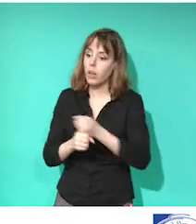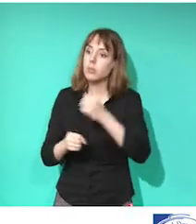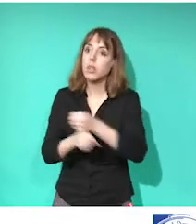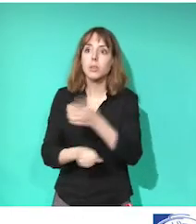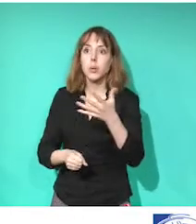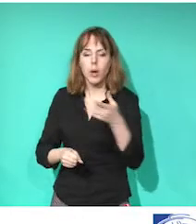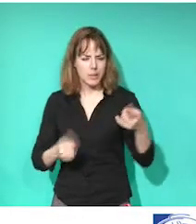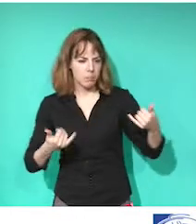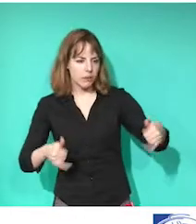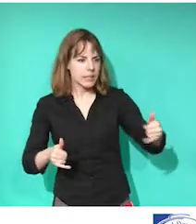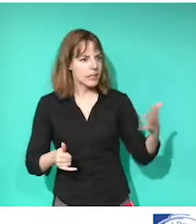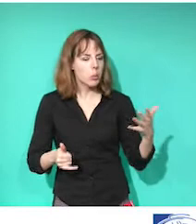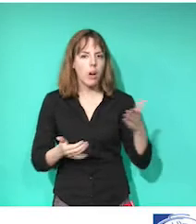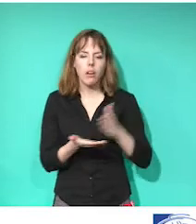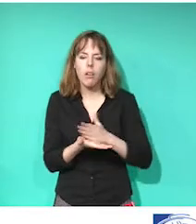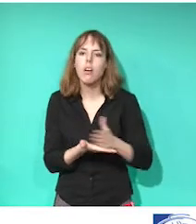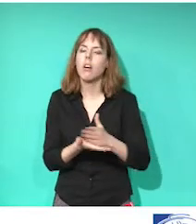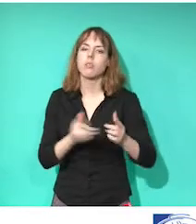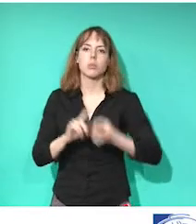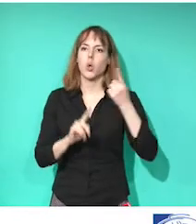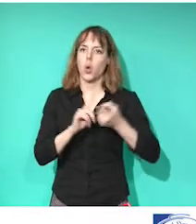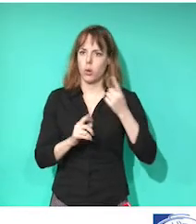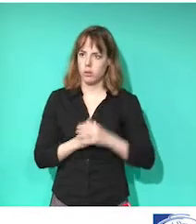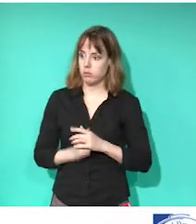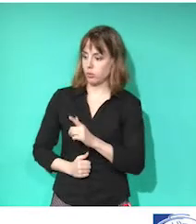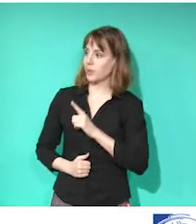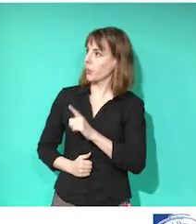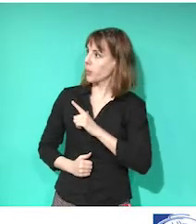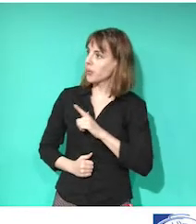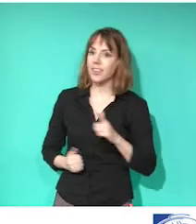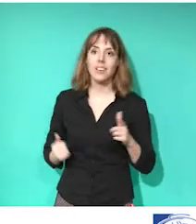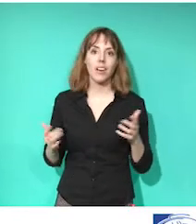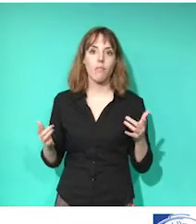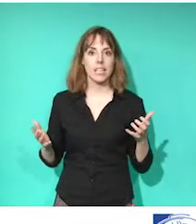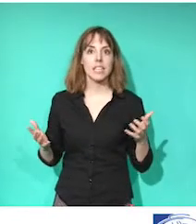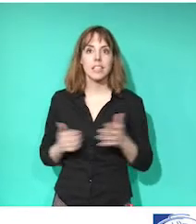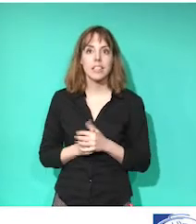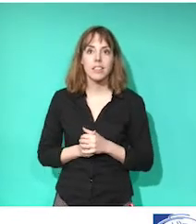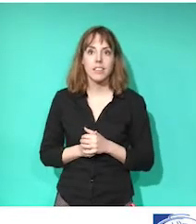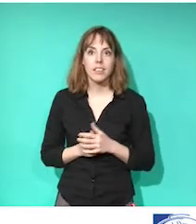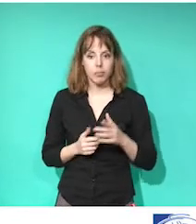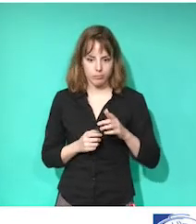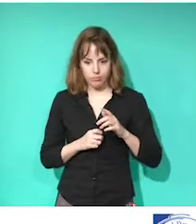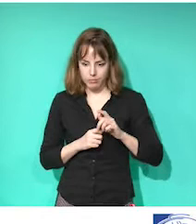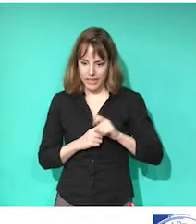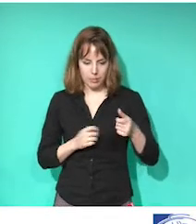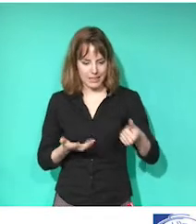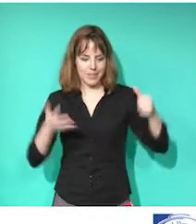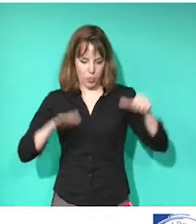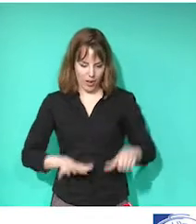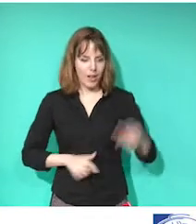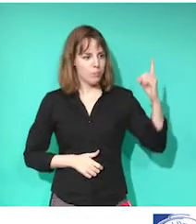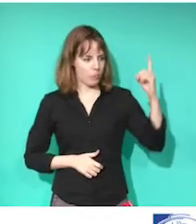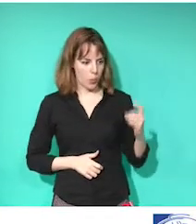accomplir. Alors, avec Brigitte Grézy, on va faire un petit peu, justement, cette point d'étape, hein, 6 mois après le